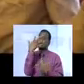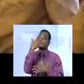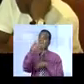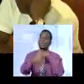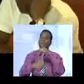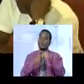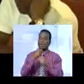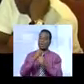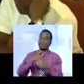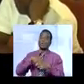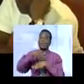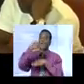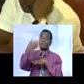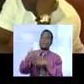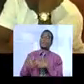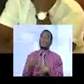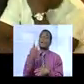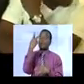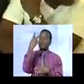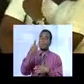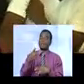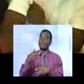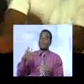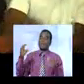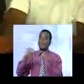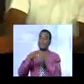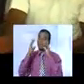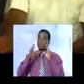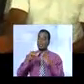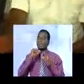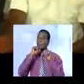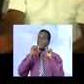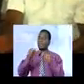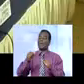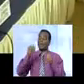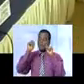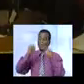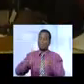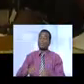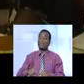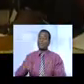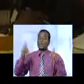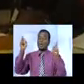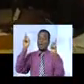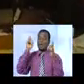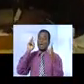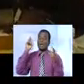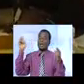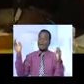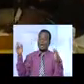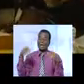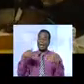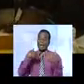les deux partenaires n'ont pu atteindre leurs objectifs du fait de la